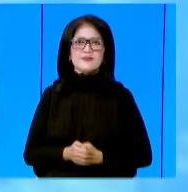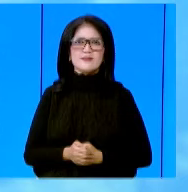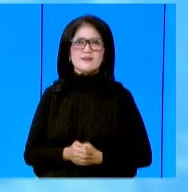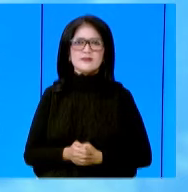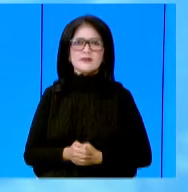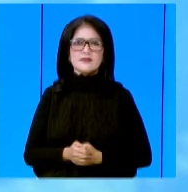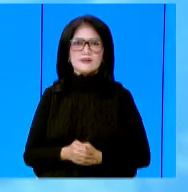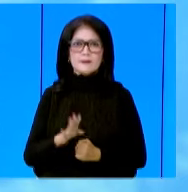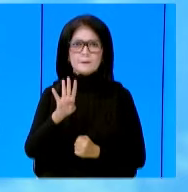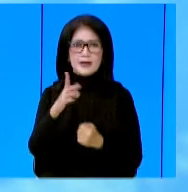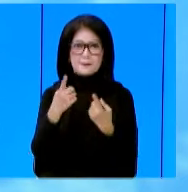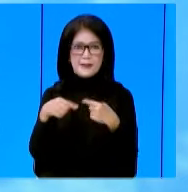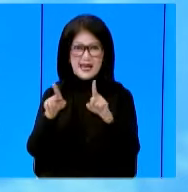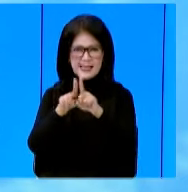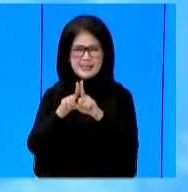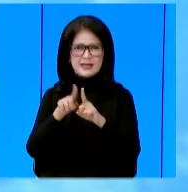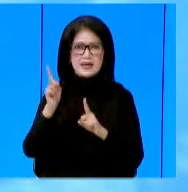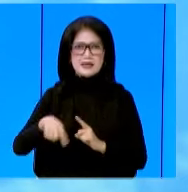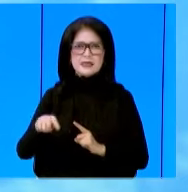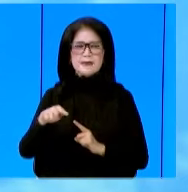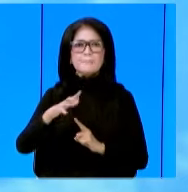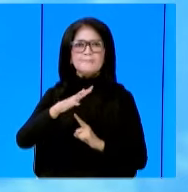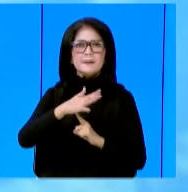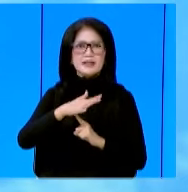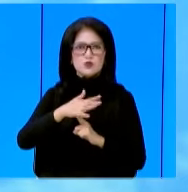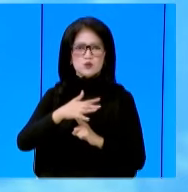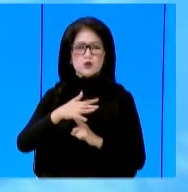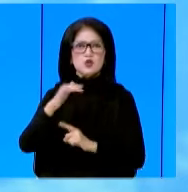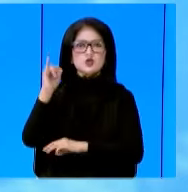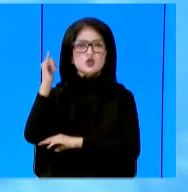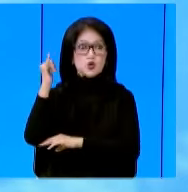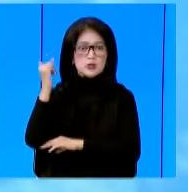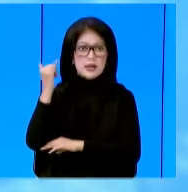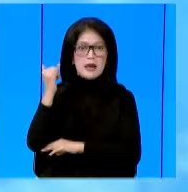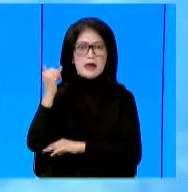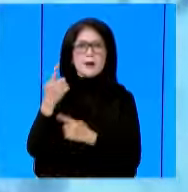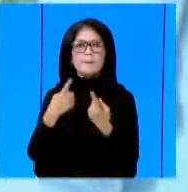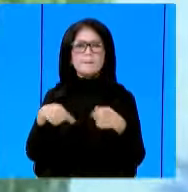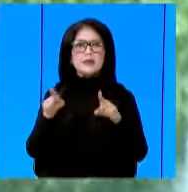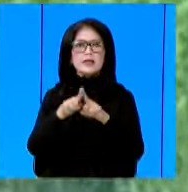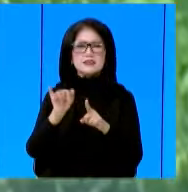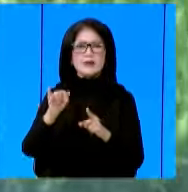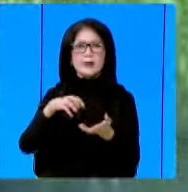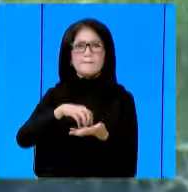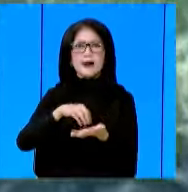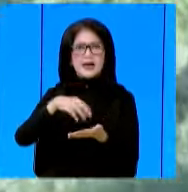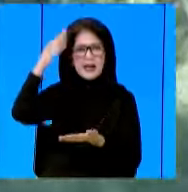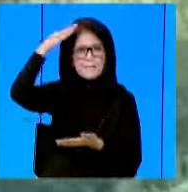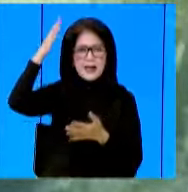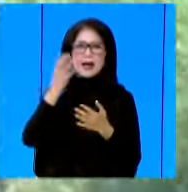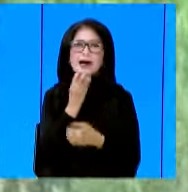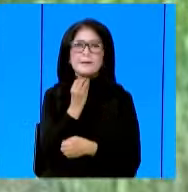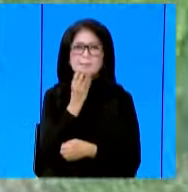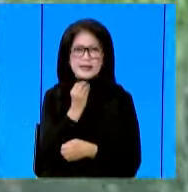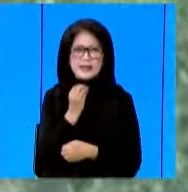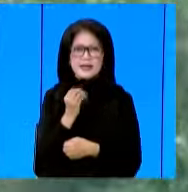Terima kasih Anda masih bersama kami di Seputar iNews Siang. Pemirsa, empat pasangan pengantin di Bantul, Yogyakarta menikah dengan mahar